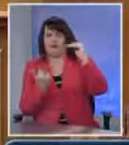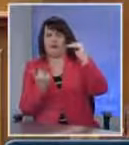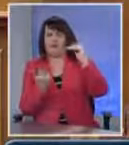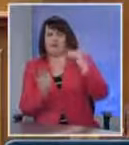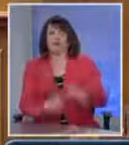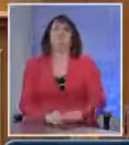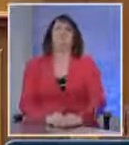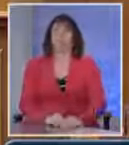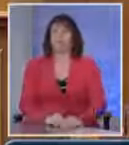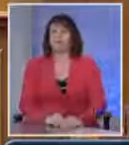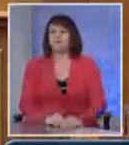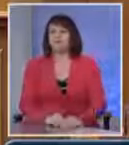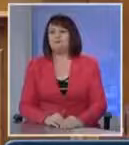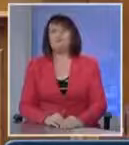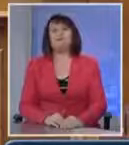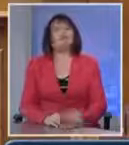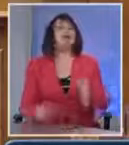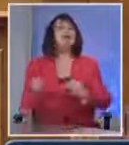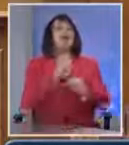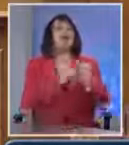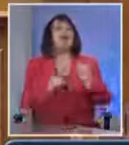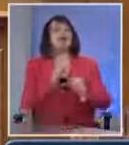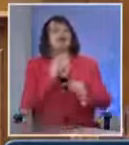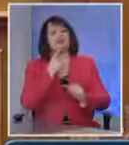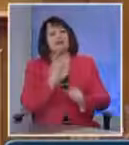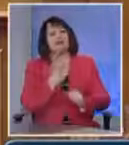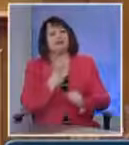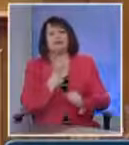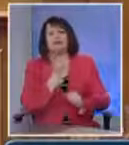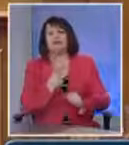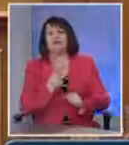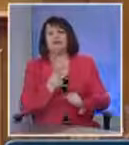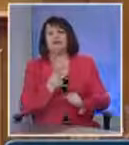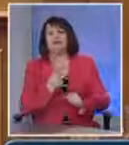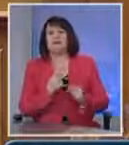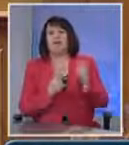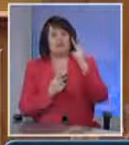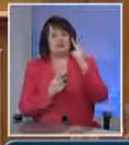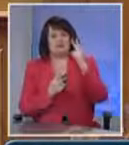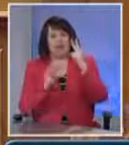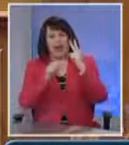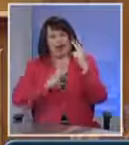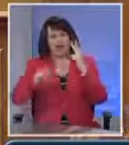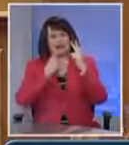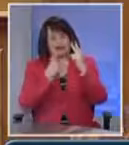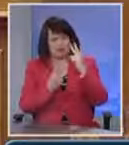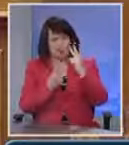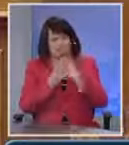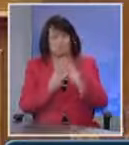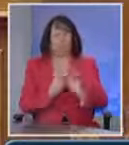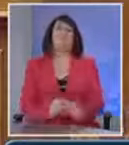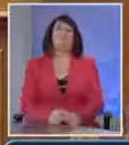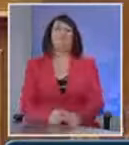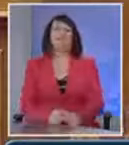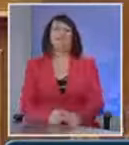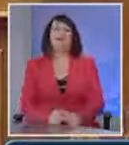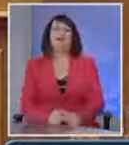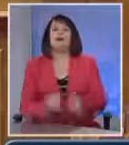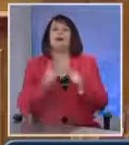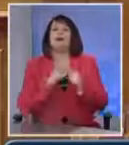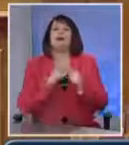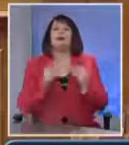Πάμε όμως και στις άλλες αλλαγές που προτείνετε. Λίγο θα επιμείνω σε δύο αλλαγές. Πρώτα, αυτό